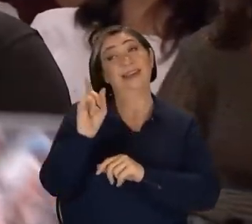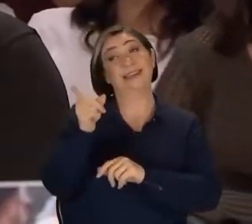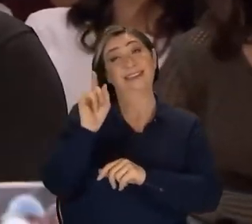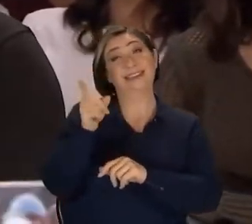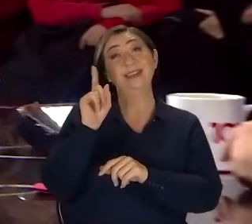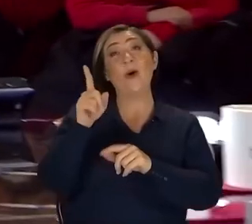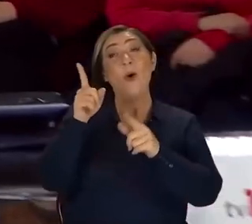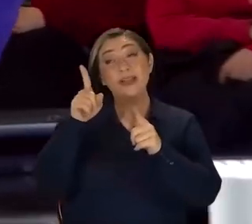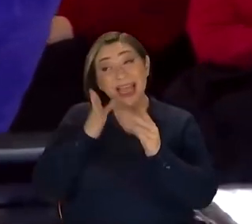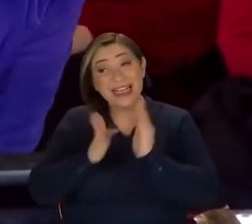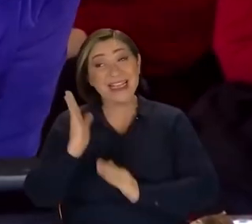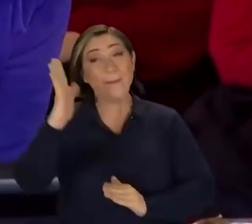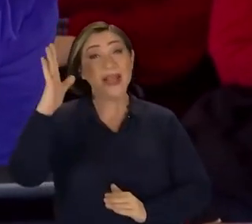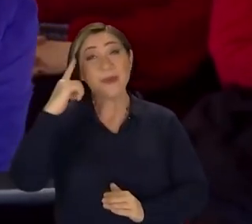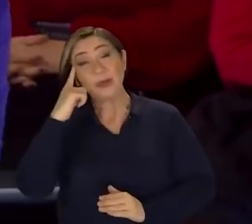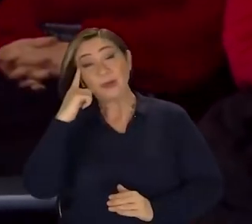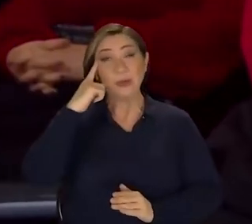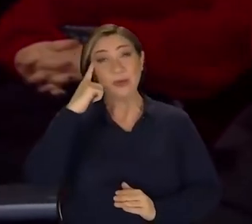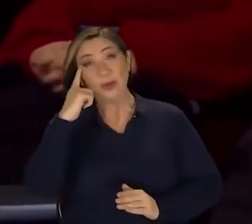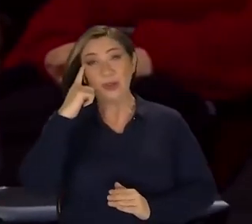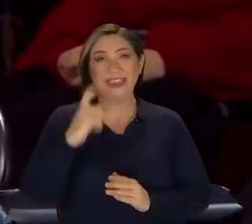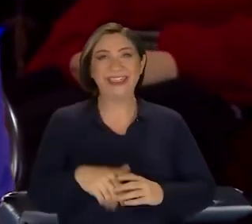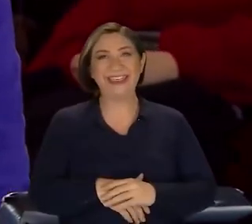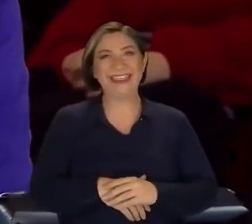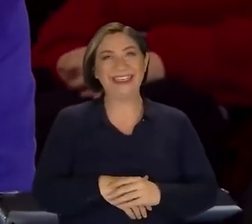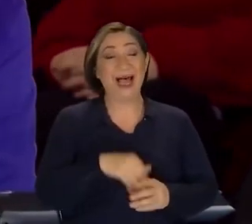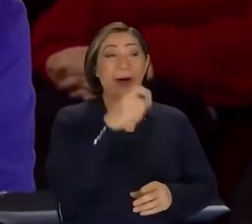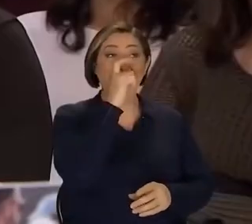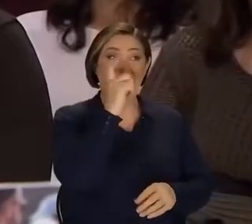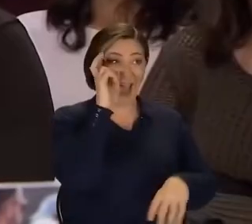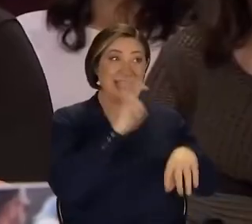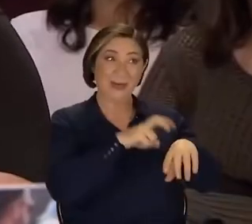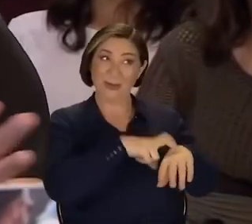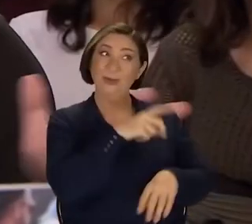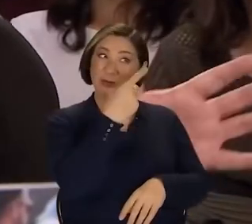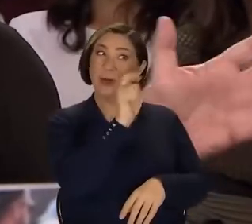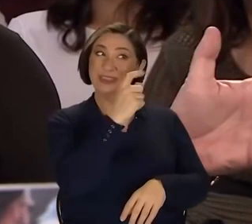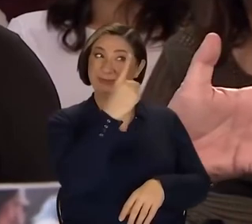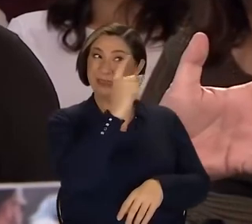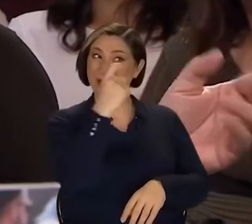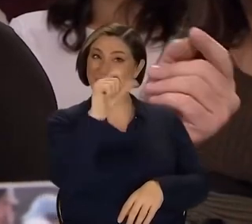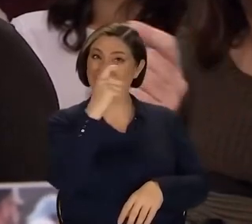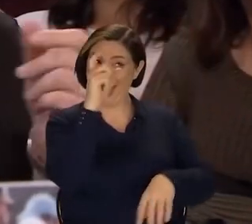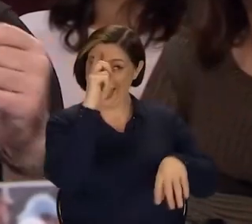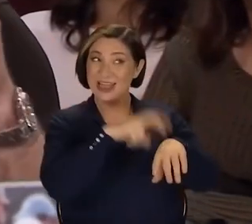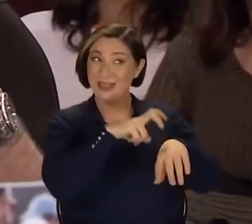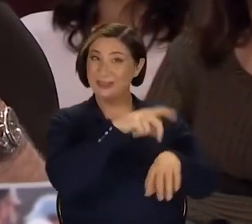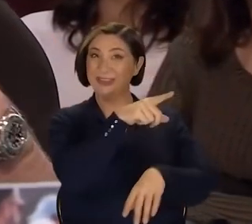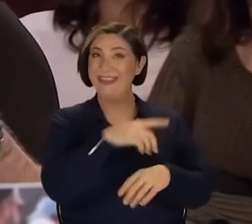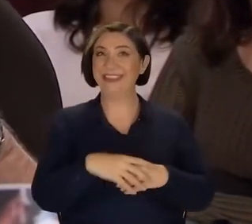Yaptın. Okancı. Oradan yürüyebilir miyim diye baktın. Okan, hatırlıyorsun 90'ları. Çocuklar 90'ları. Siz 90'ları